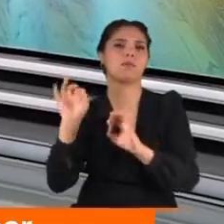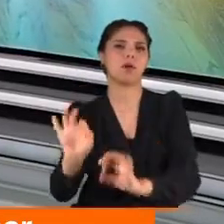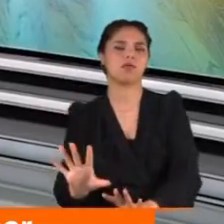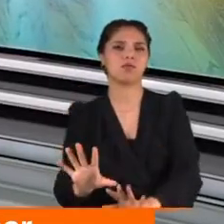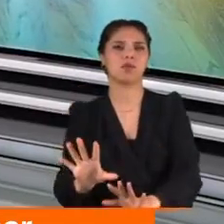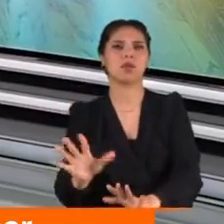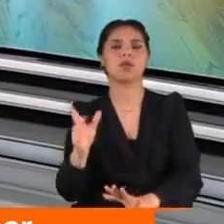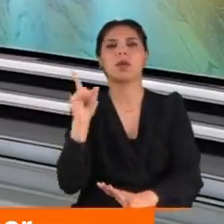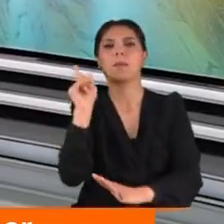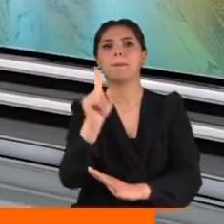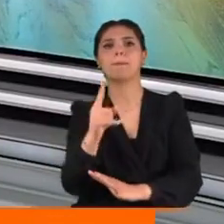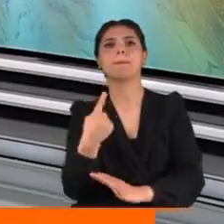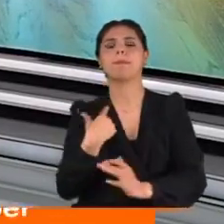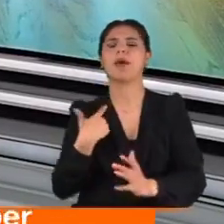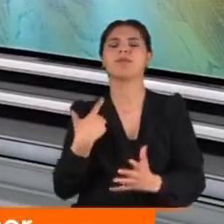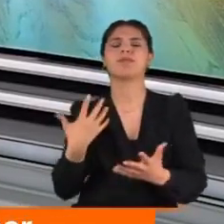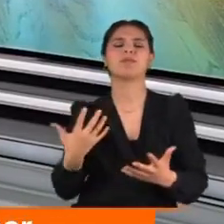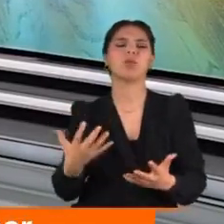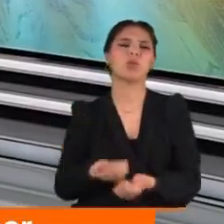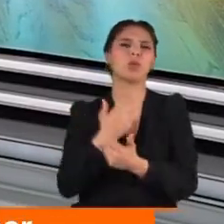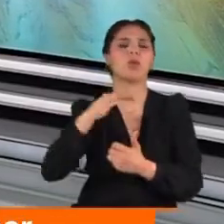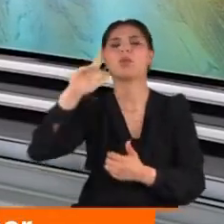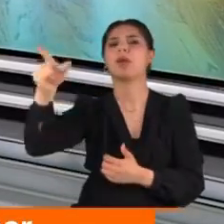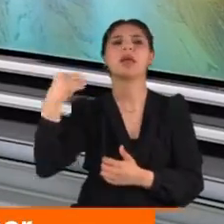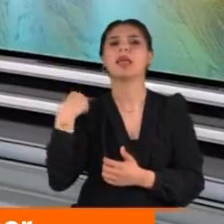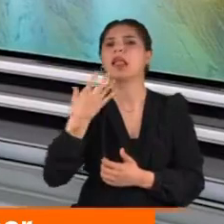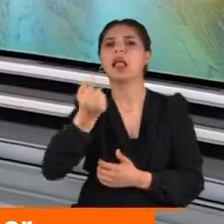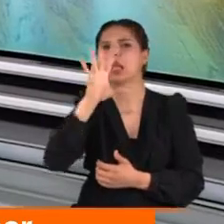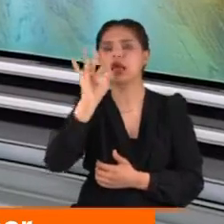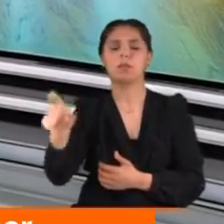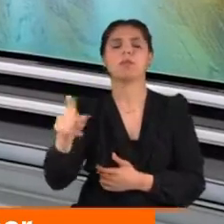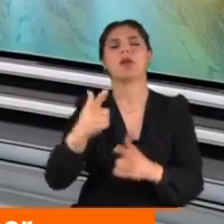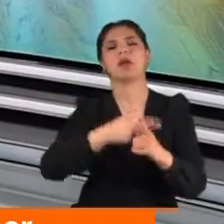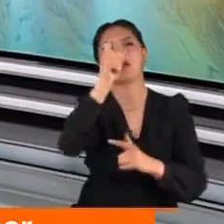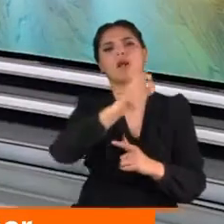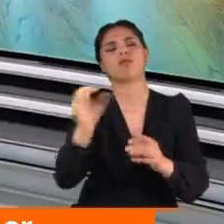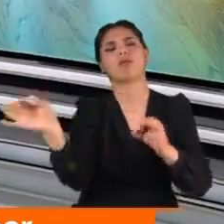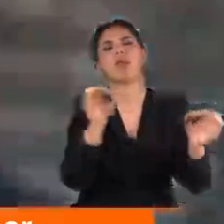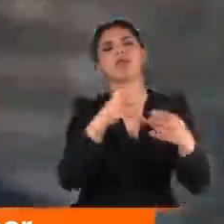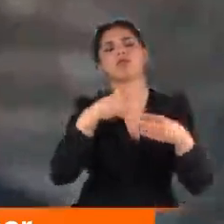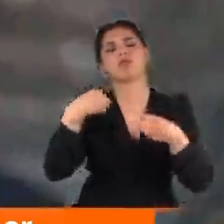başladı. Yani bir nevi ben kurtulayım, yeni alıcısı uğraşsın diyorlar.